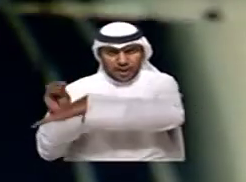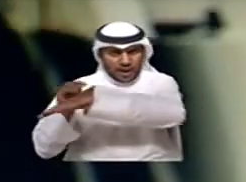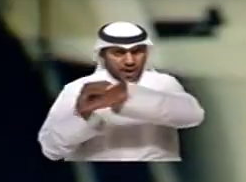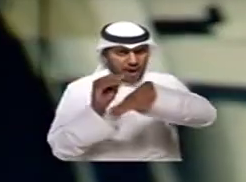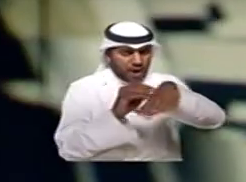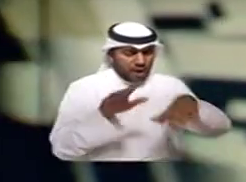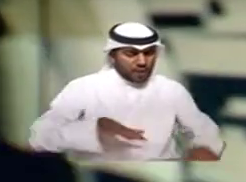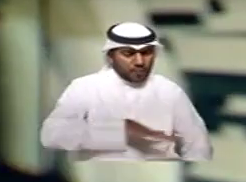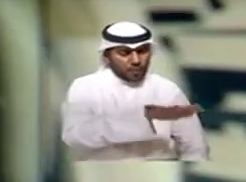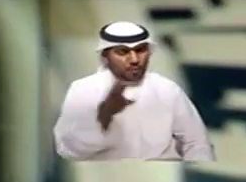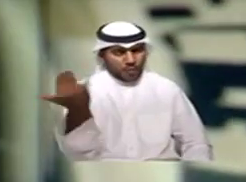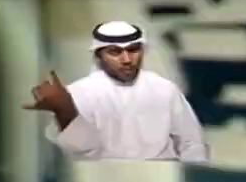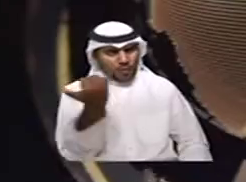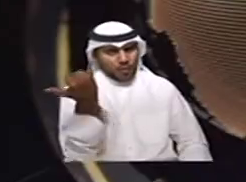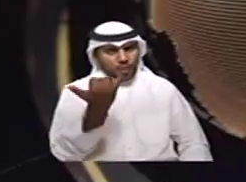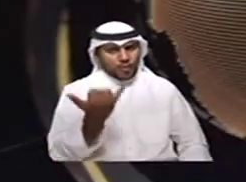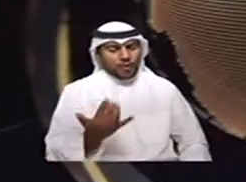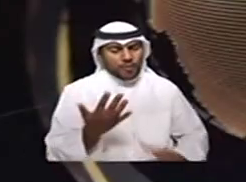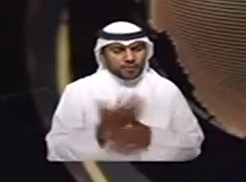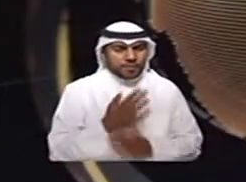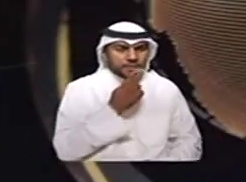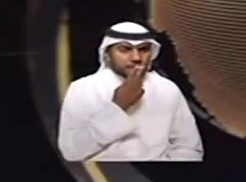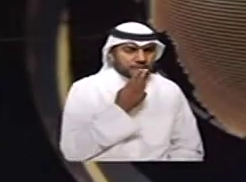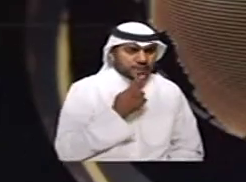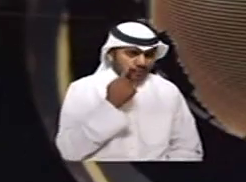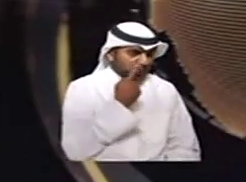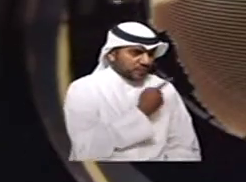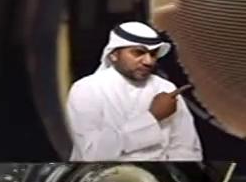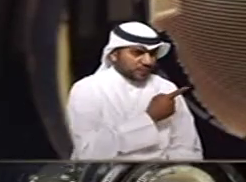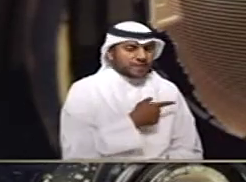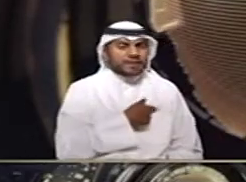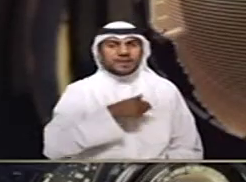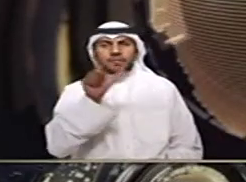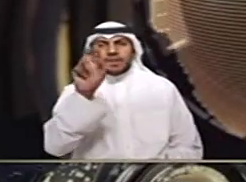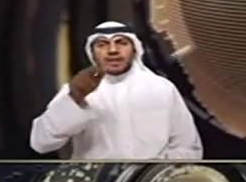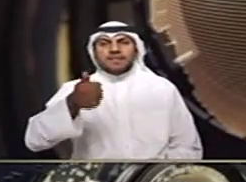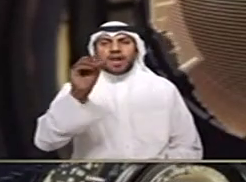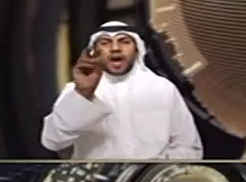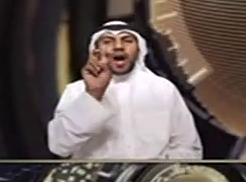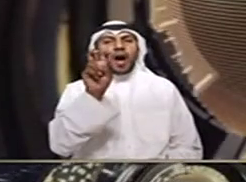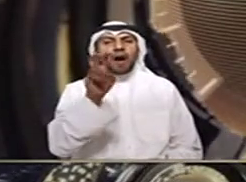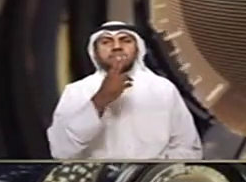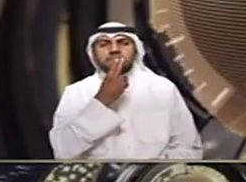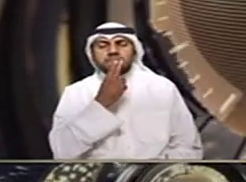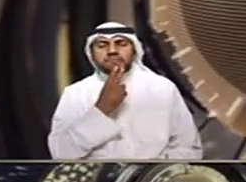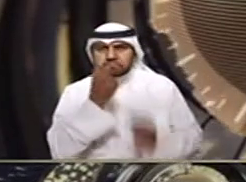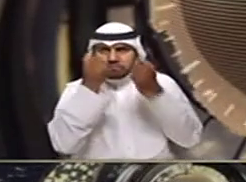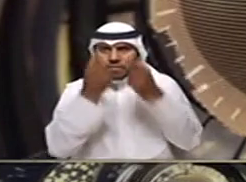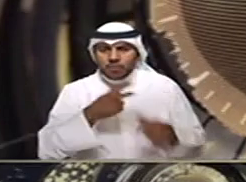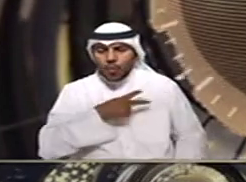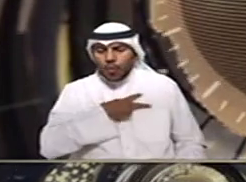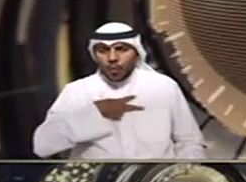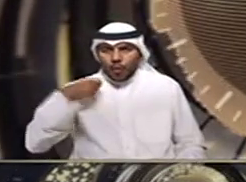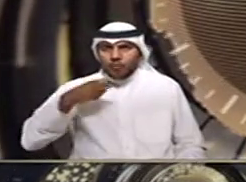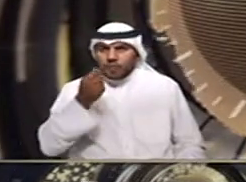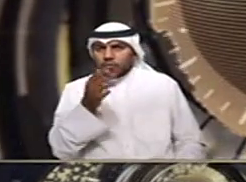الاستراتيجية الوطنية لتعزيز النزاهة ومكافحة الفساد تنفيذاً لقرار مجلس الوزراء